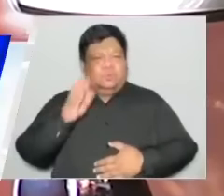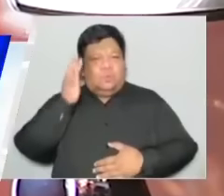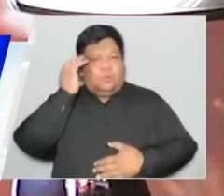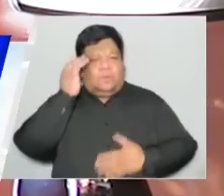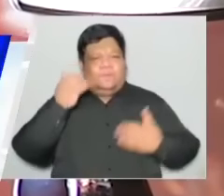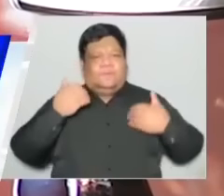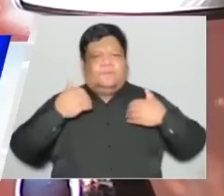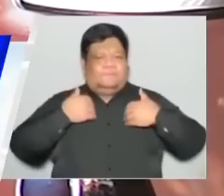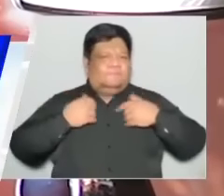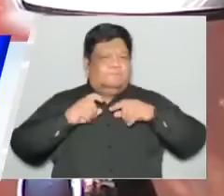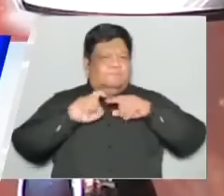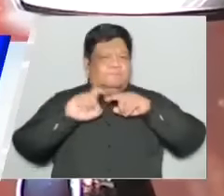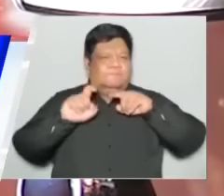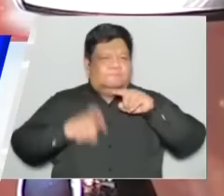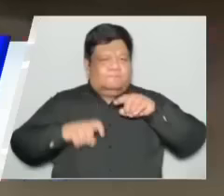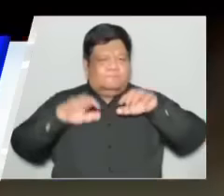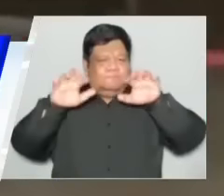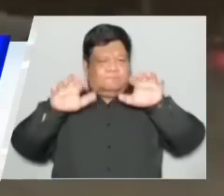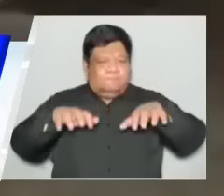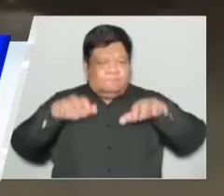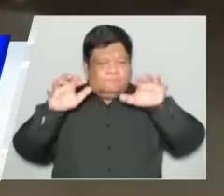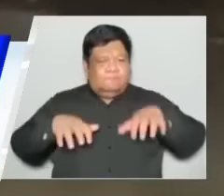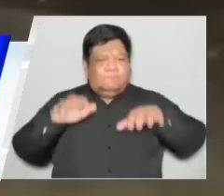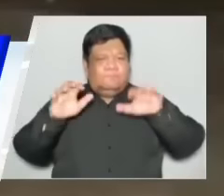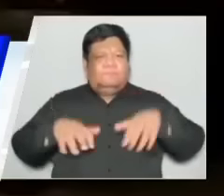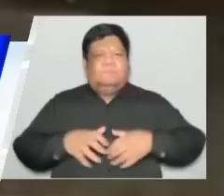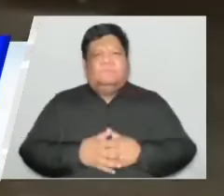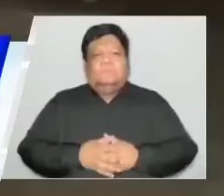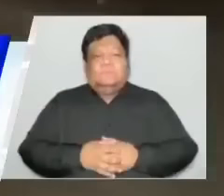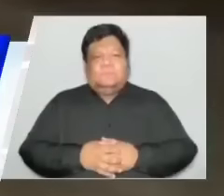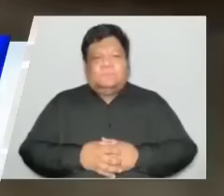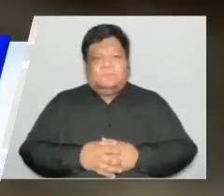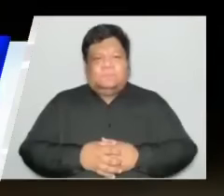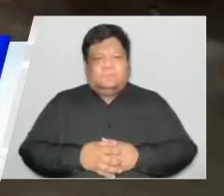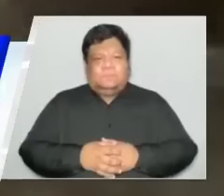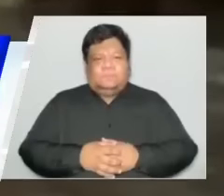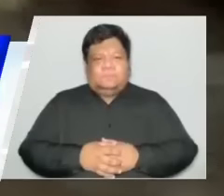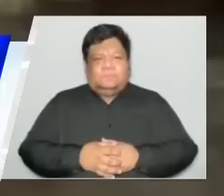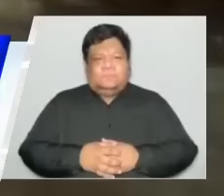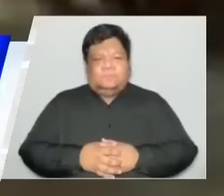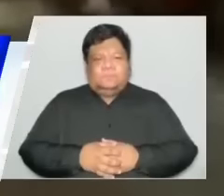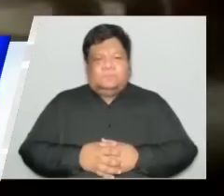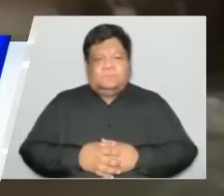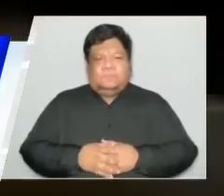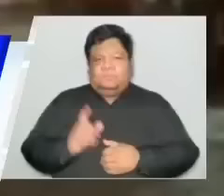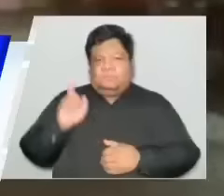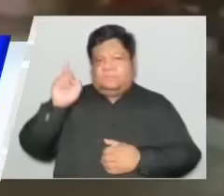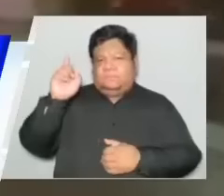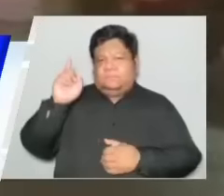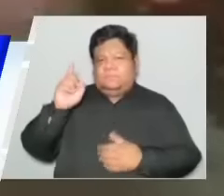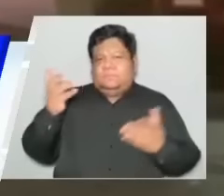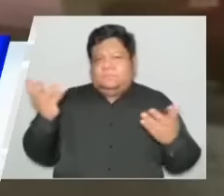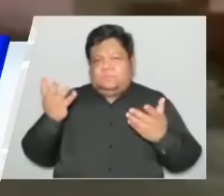EDSA po, nagdulot ito na mabigat na daloy ng trapiko, partikula na sa South Baguio sa bandang Ortigas patungo